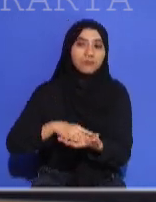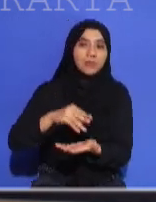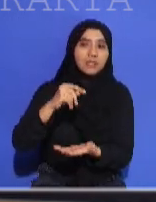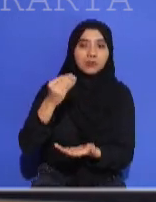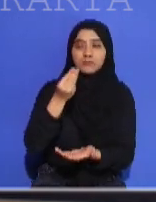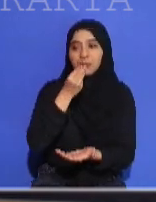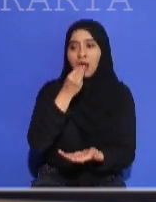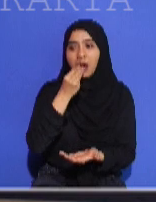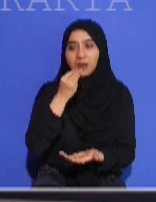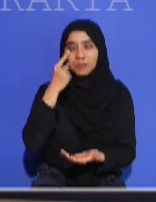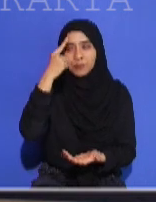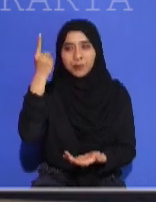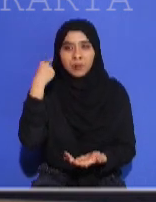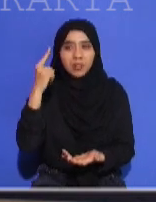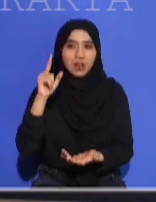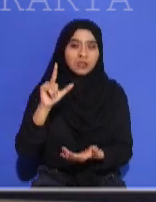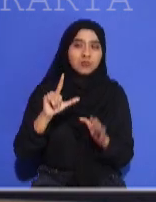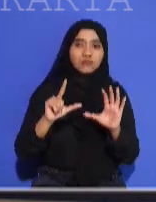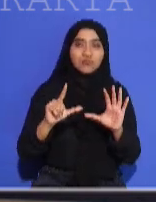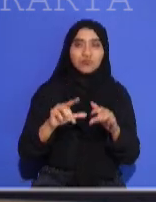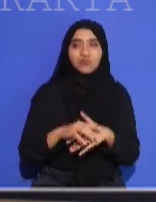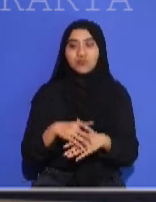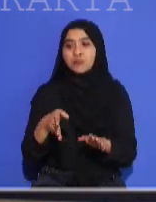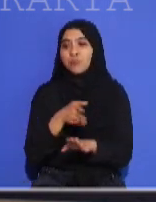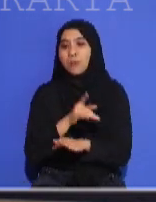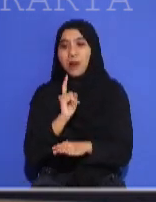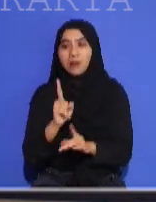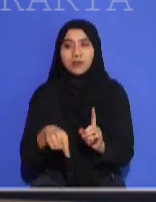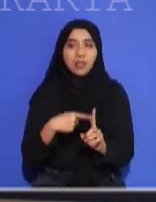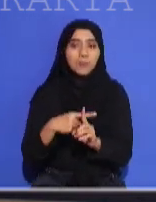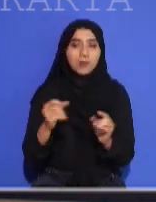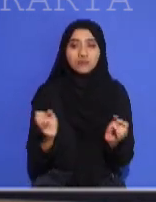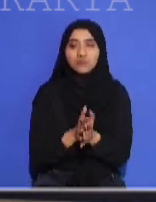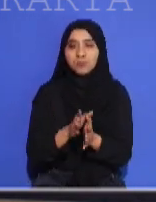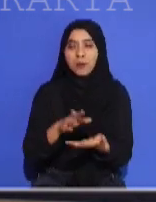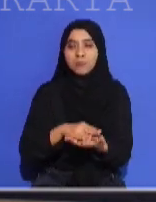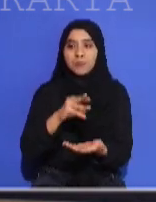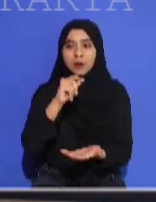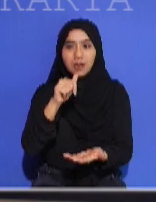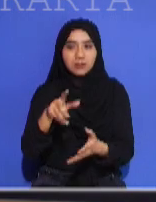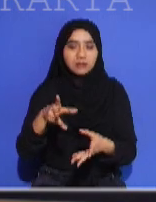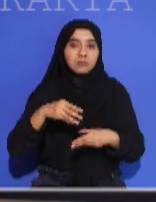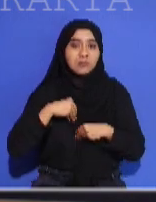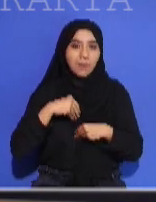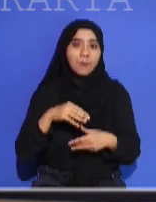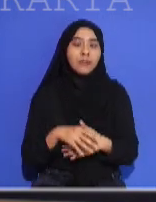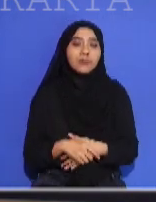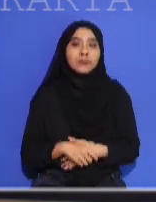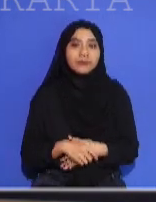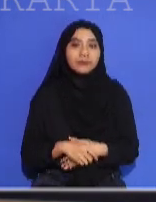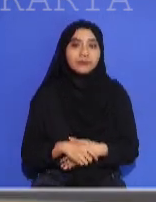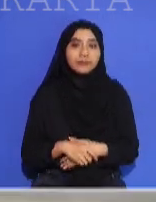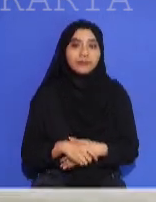pemerintah tahap 7. Dibanding tahap sebelumnya, ada penambahan jumlah penyaluran bagi keluarga penerima manfaat KPM di wilayah